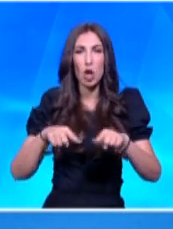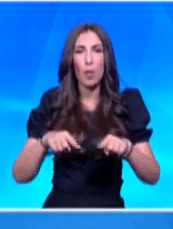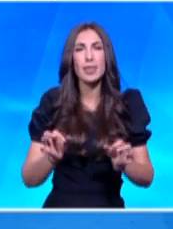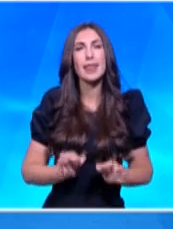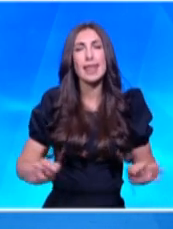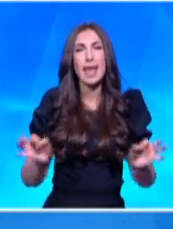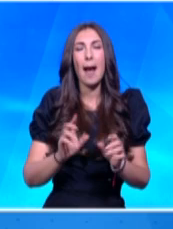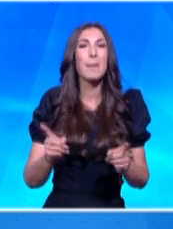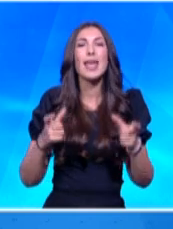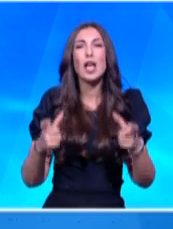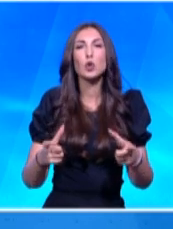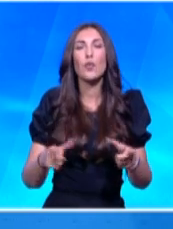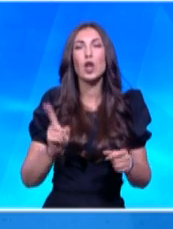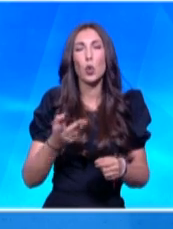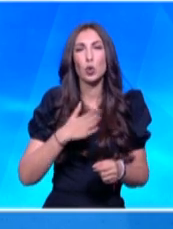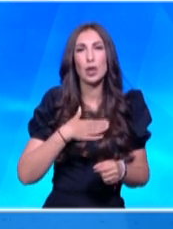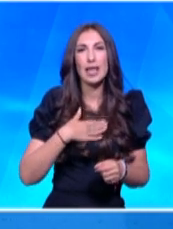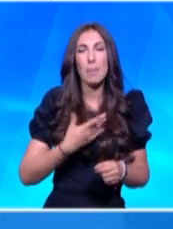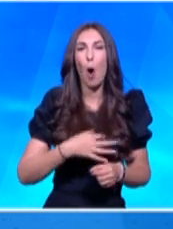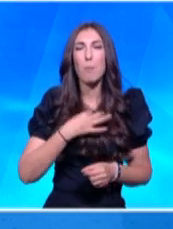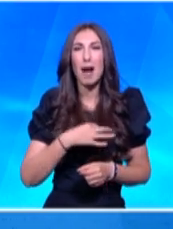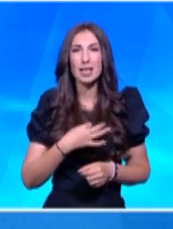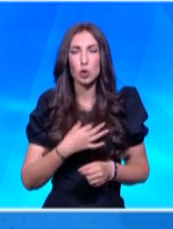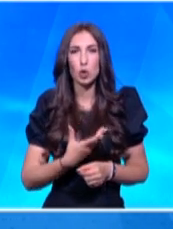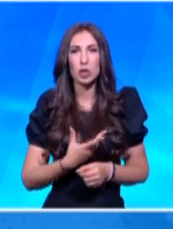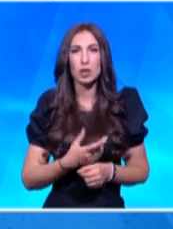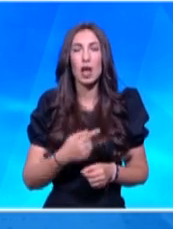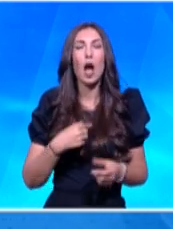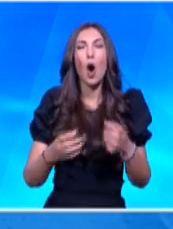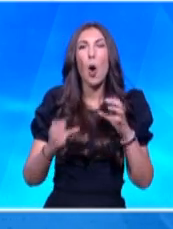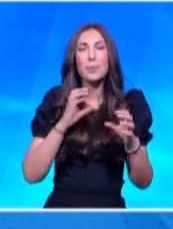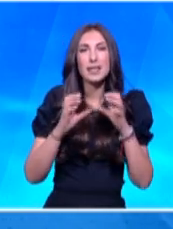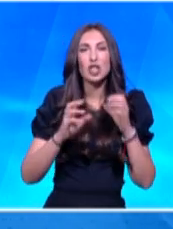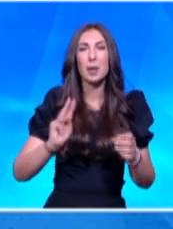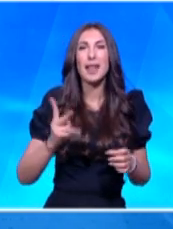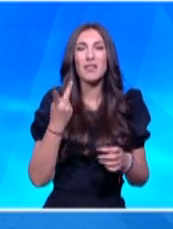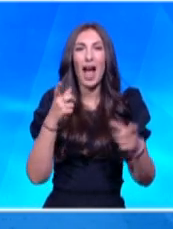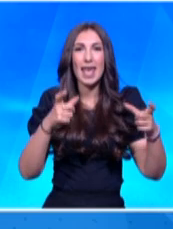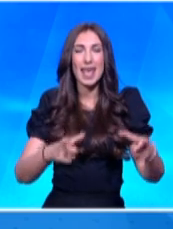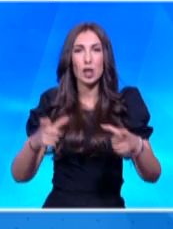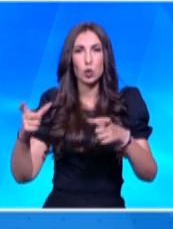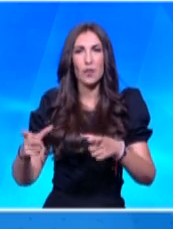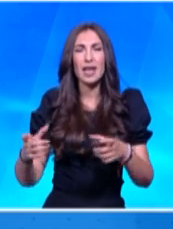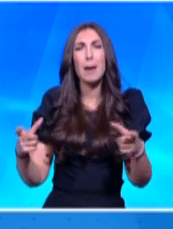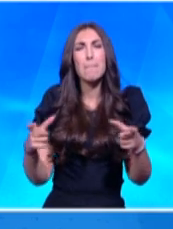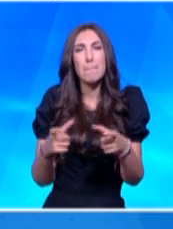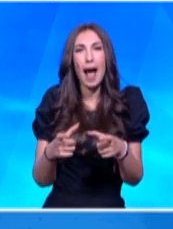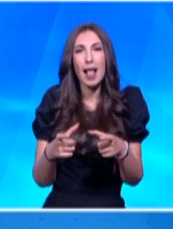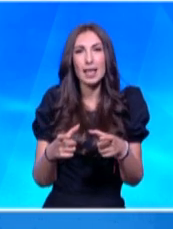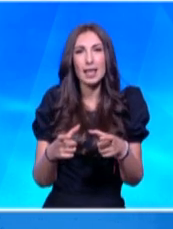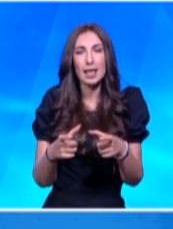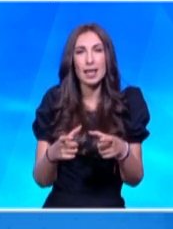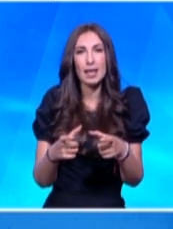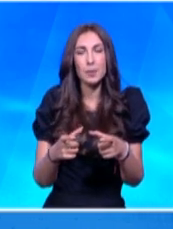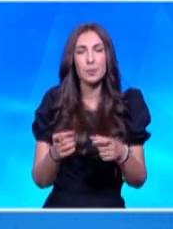няма язовири, които да създават непосредствена опасност. Обсъждахме два язовира, има сравнително малки, но